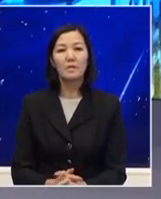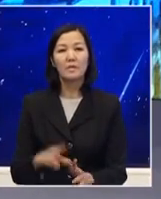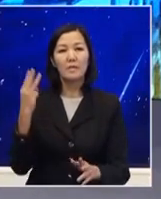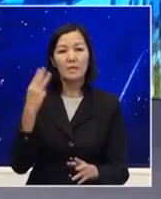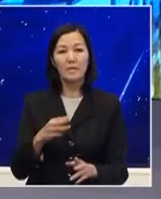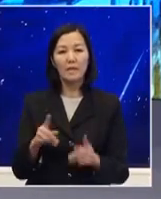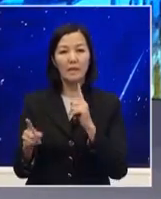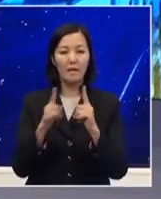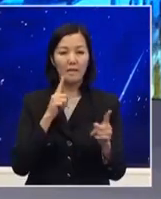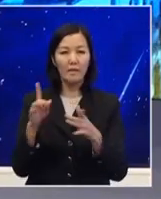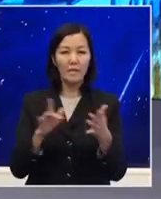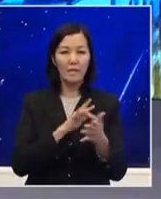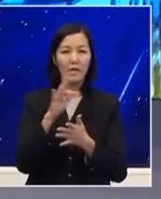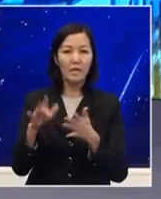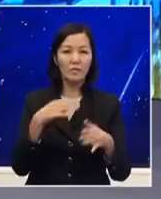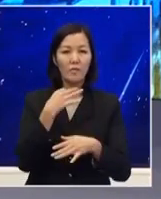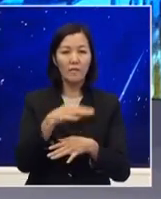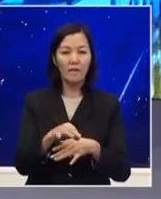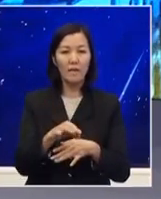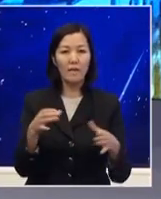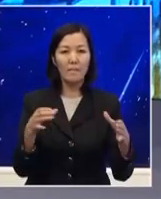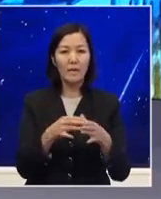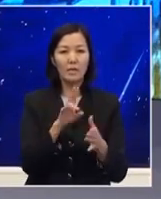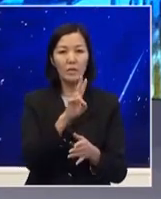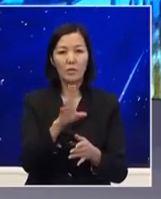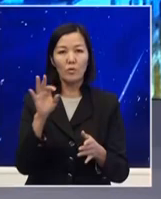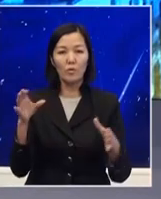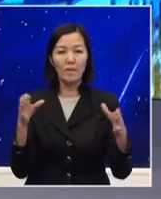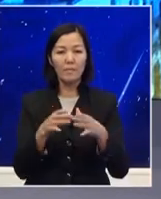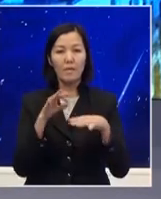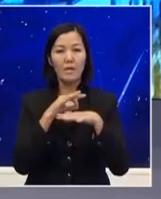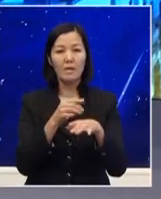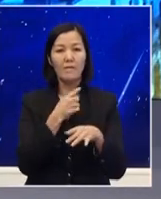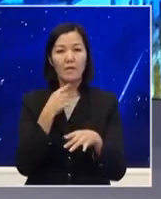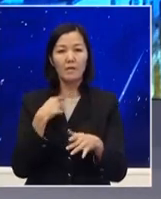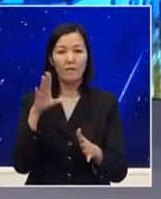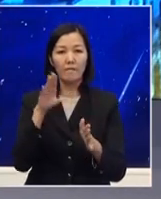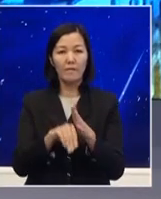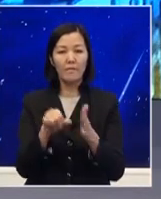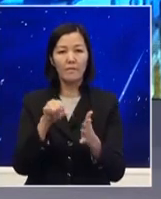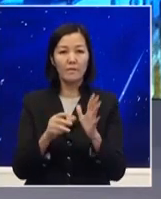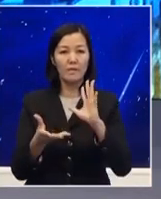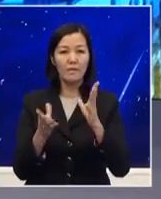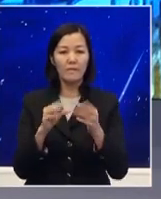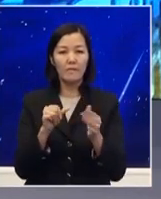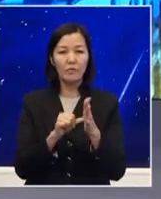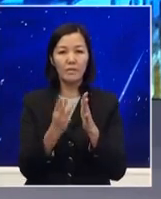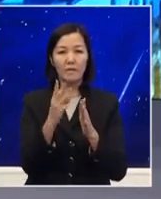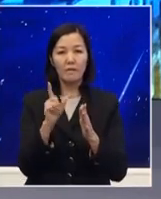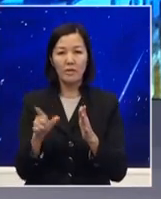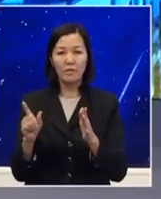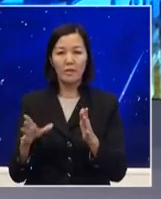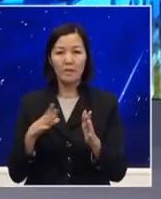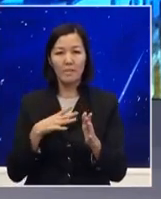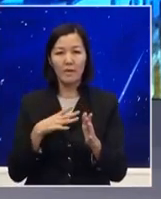Внеочередная 30-я конференция городского филиала партии «Нур-Отан» прошла в Талдыкургане. В ней приняли участие 63 делегата. В ходе